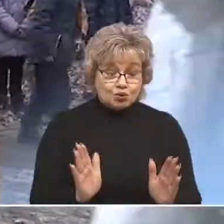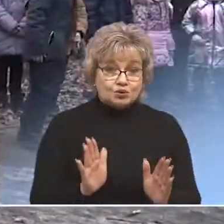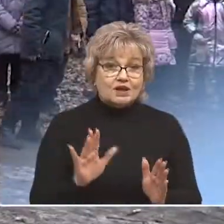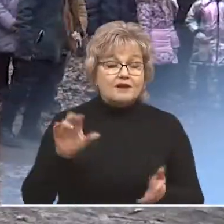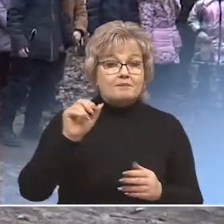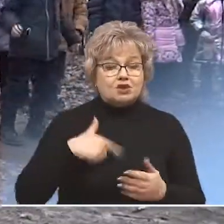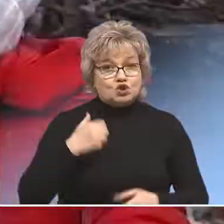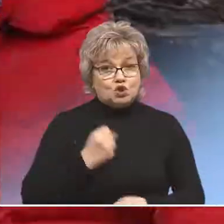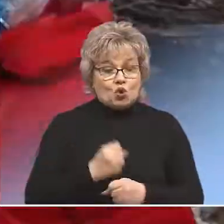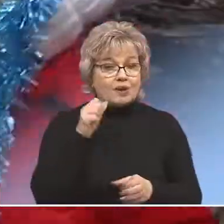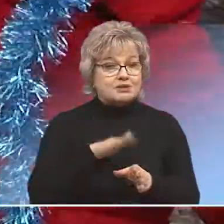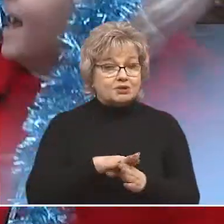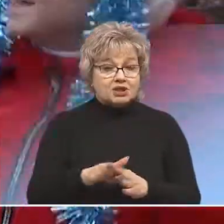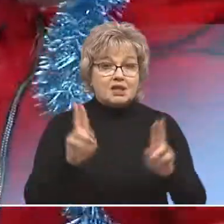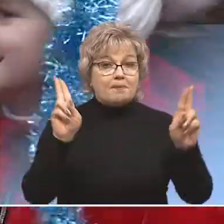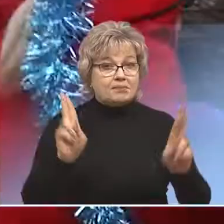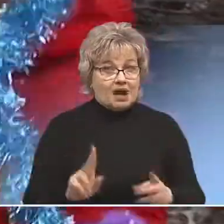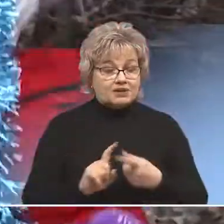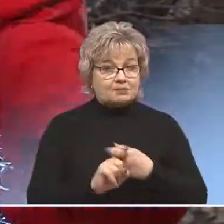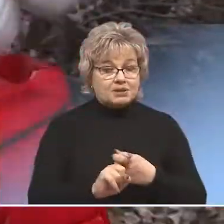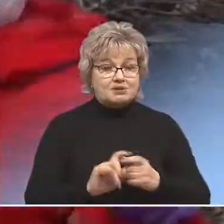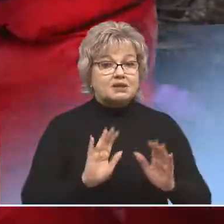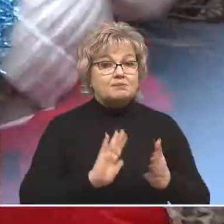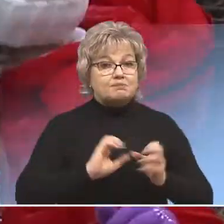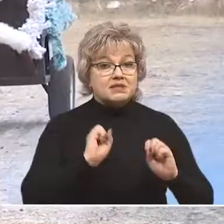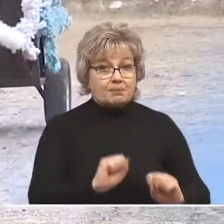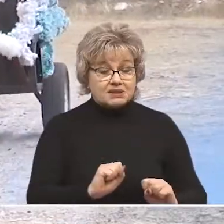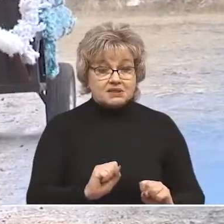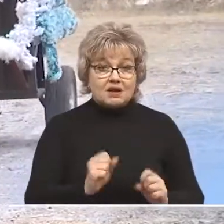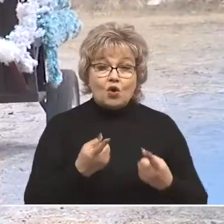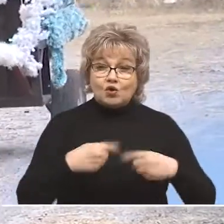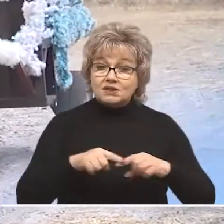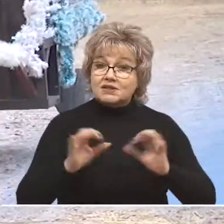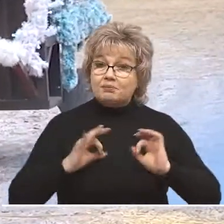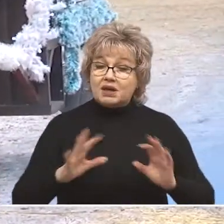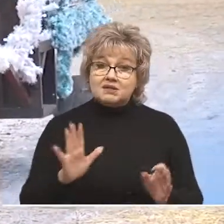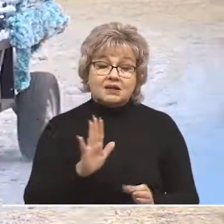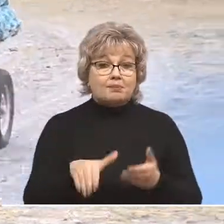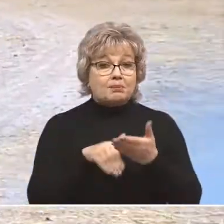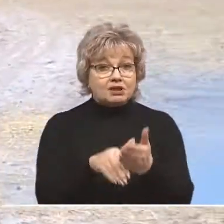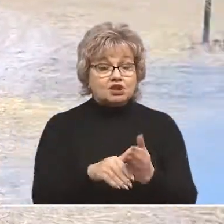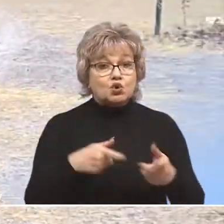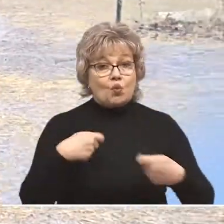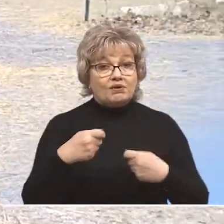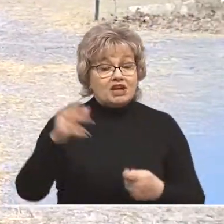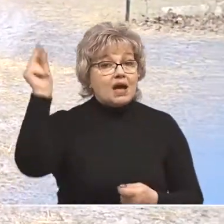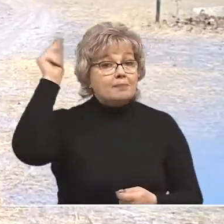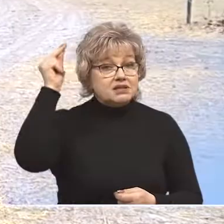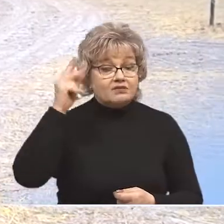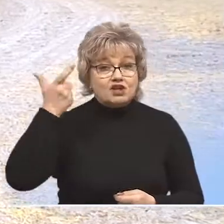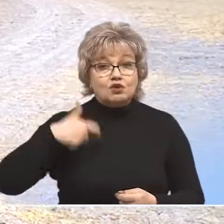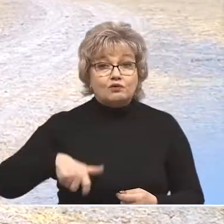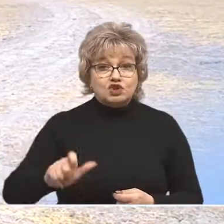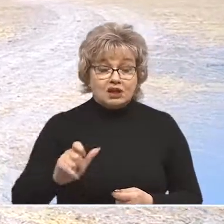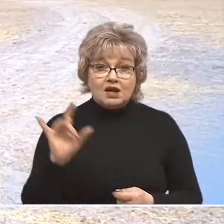будут проходить при строгом соблюдении правил эпидбезопасности. Организация праздников проходит при поддержке Управления